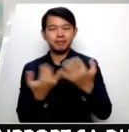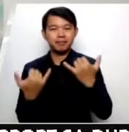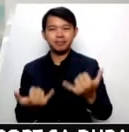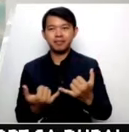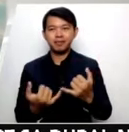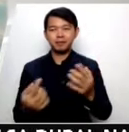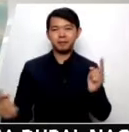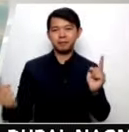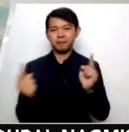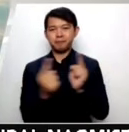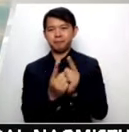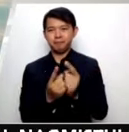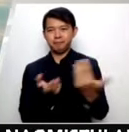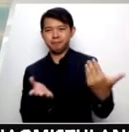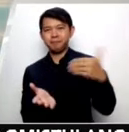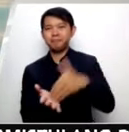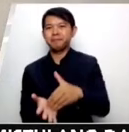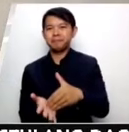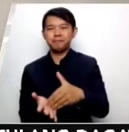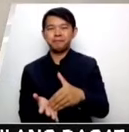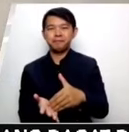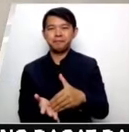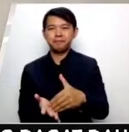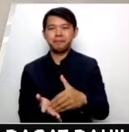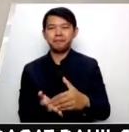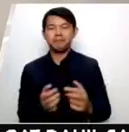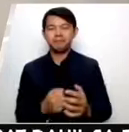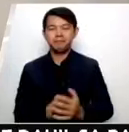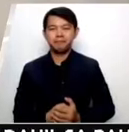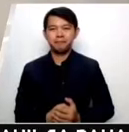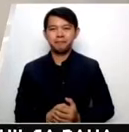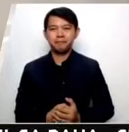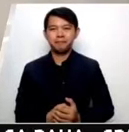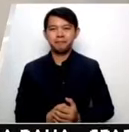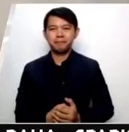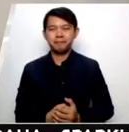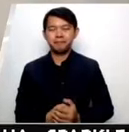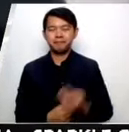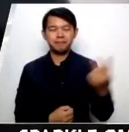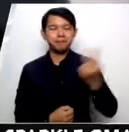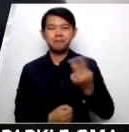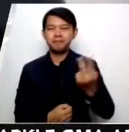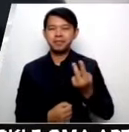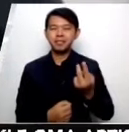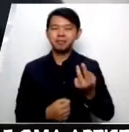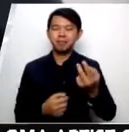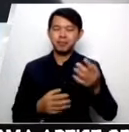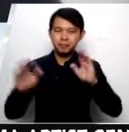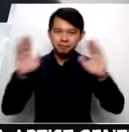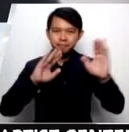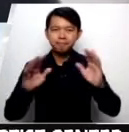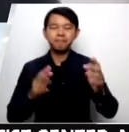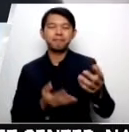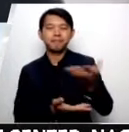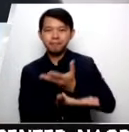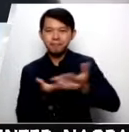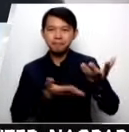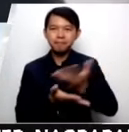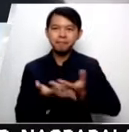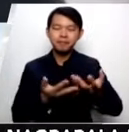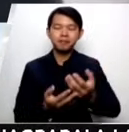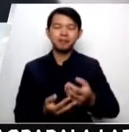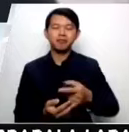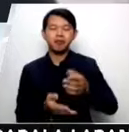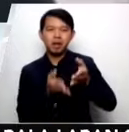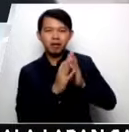landas nag-usap po kami nagkamustahan Tinanong ko kung naalala niya Pa thank you ka ako